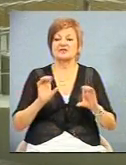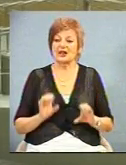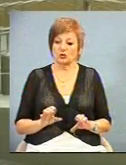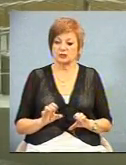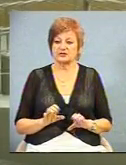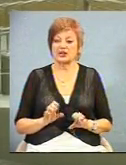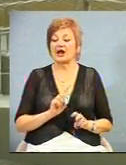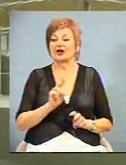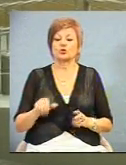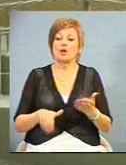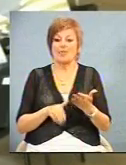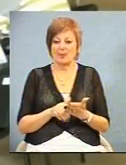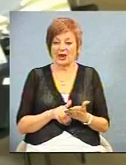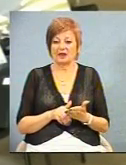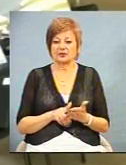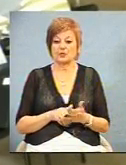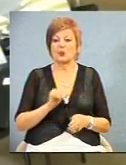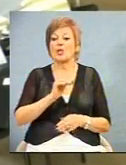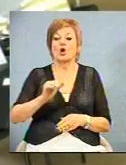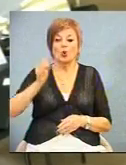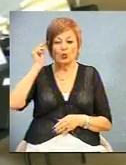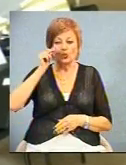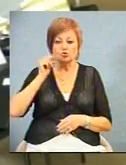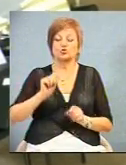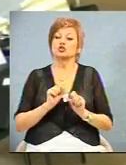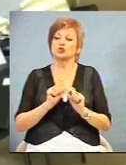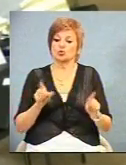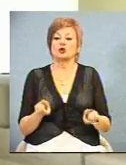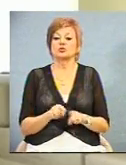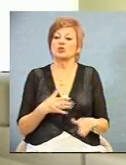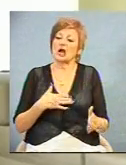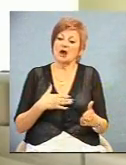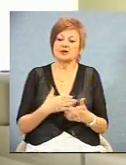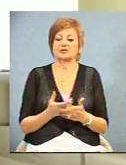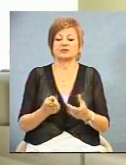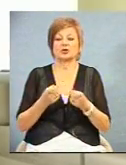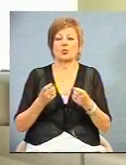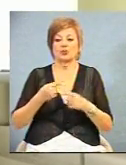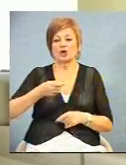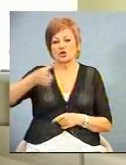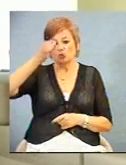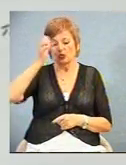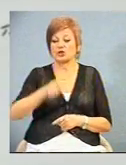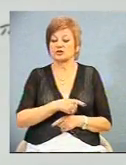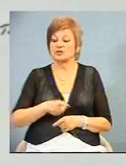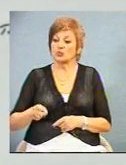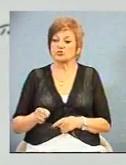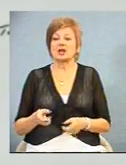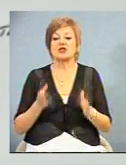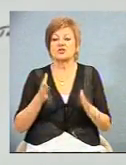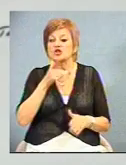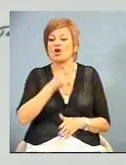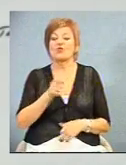законодательства, которые им помогают в дальнейшем. Учнів місцевої школи також активно залучають до освітнього процесу і не тільки під